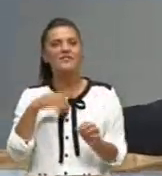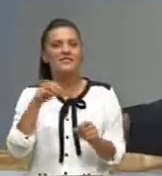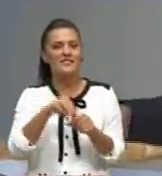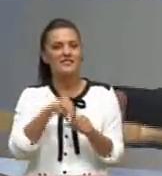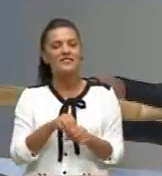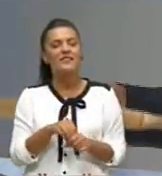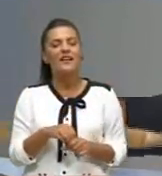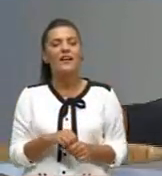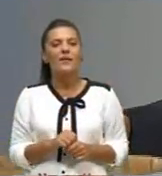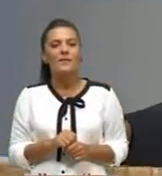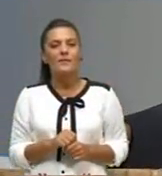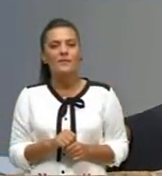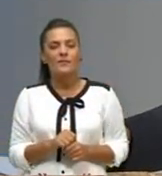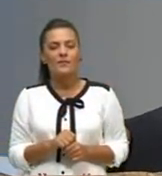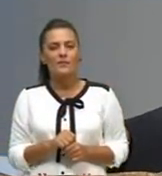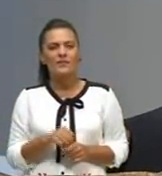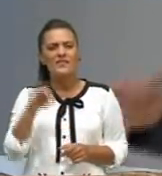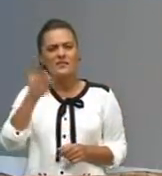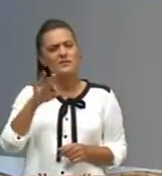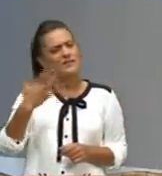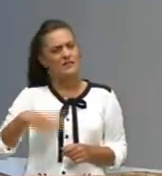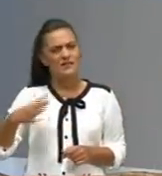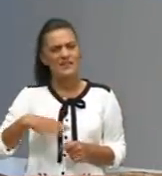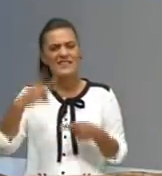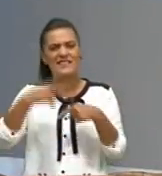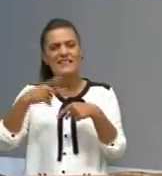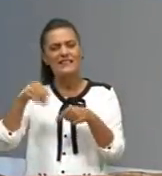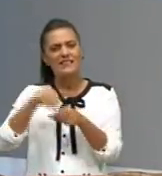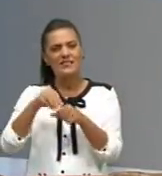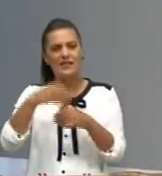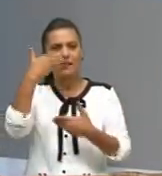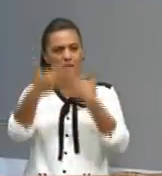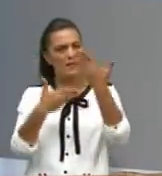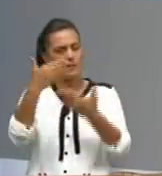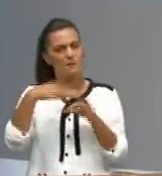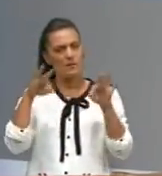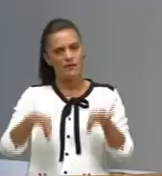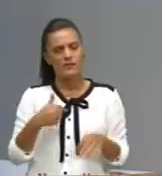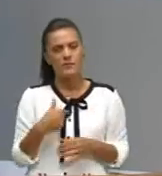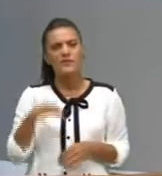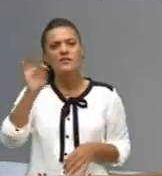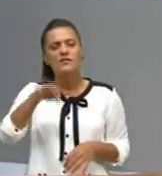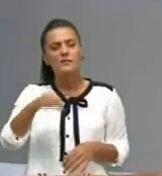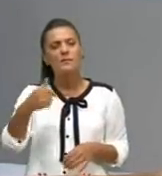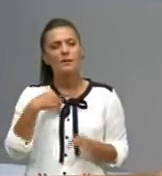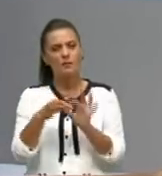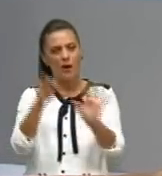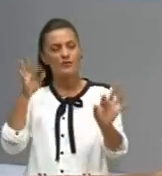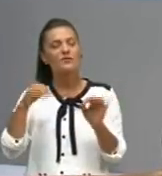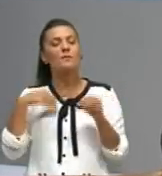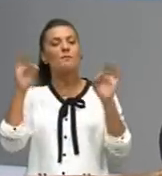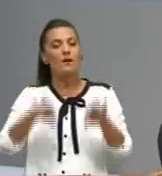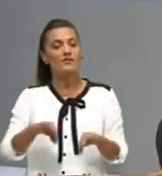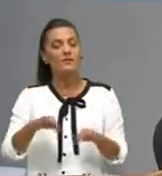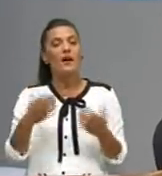yaylarımız. Vallahi bravo. Bu, tamam, harika. Şimdi isterseniz zihgirden başlayabilirim, buyurun, anlatmaya. Buyurun lütfen. Şimdi benim de okçuluğa